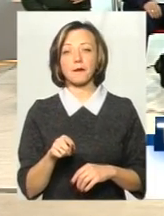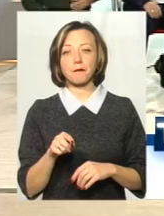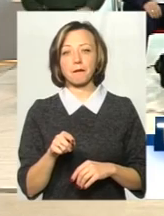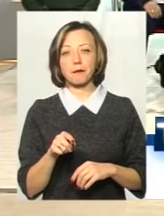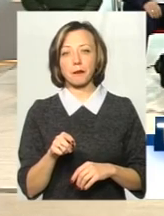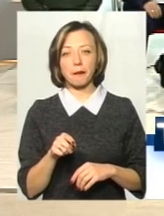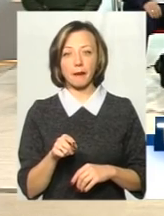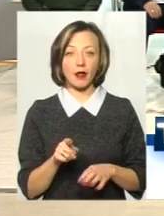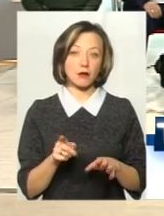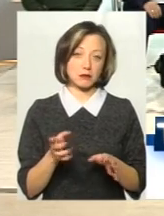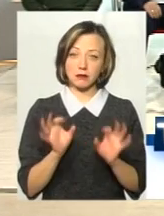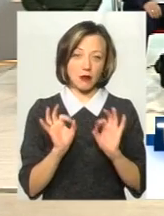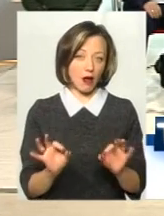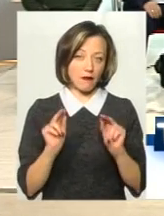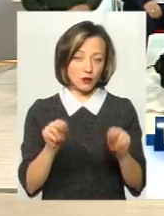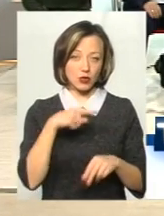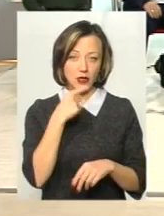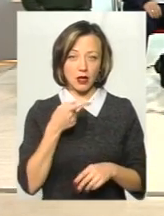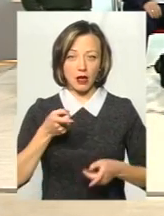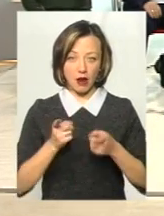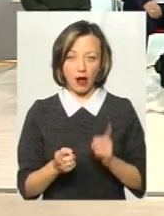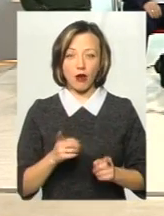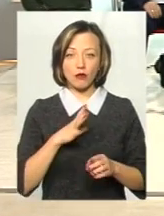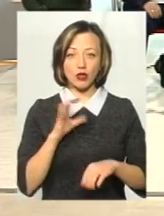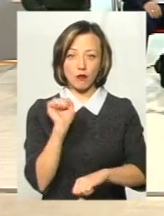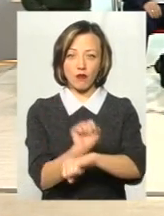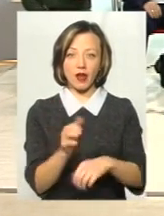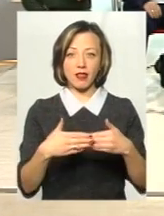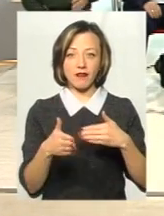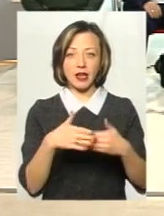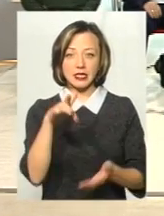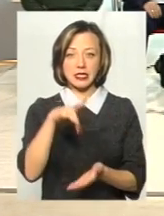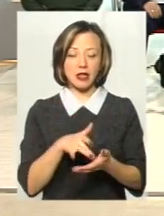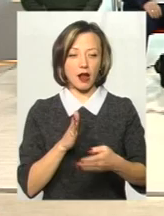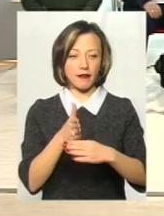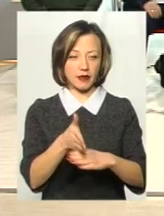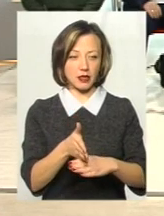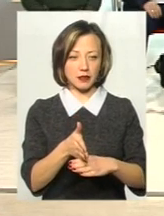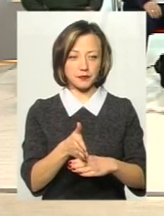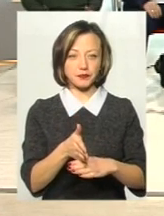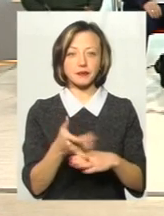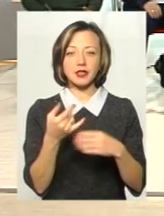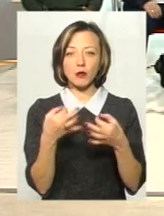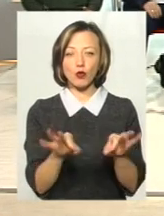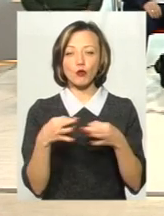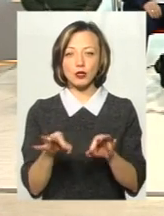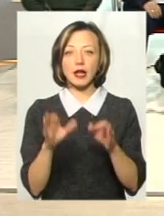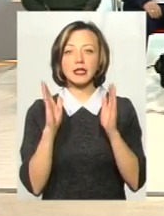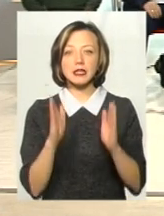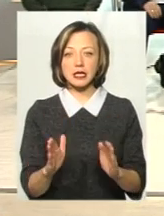будемо казати правду, реально почали блокувати двері в центральний вхід. І пропускали вони